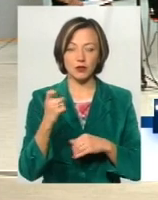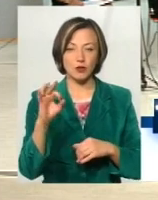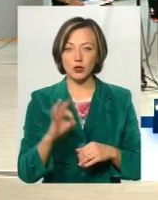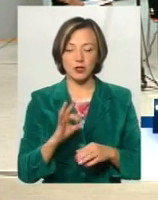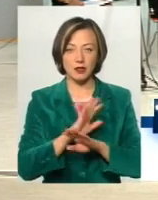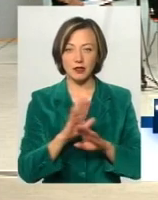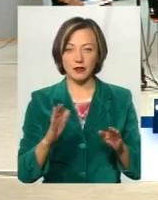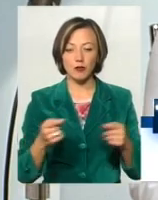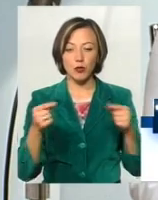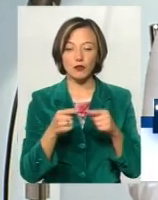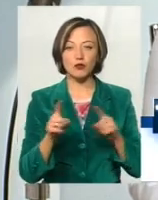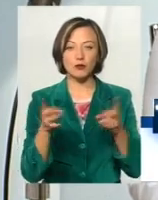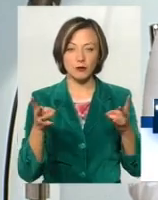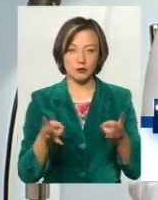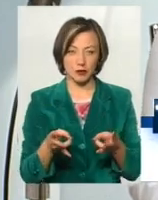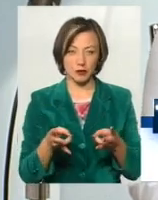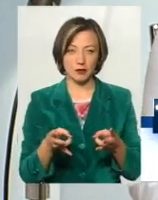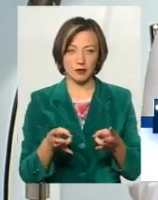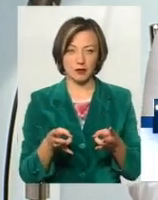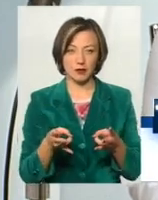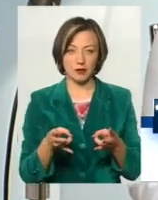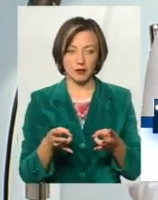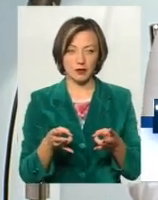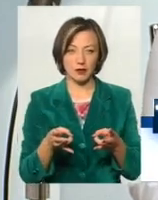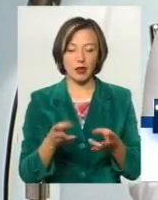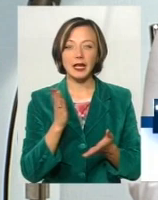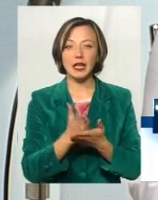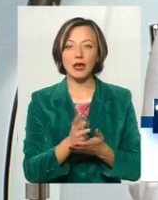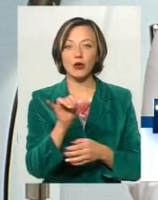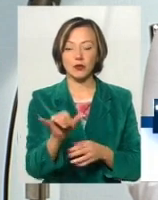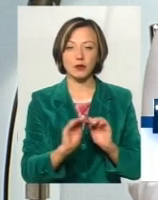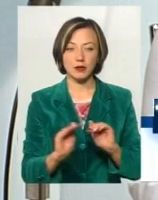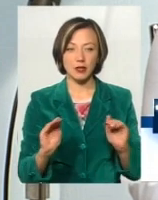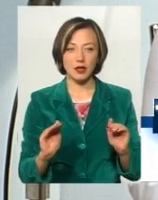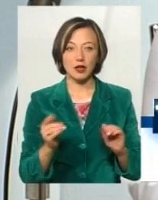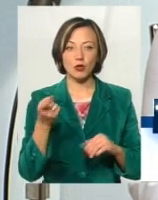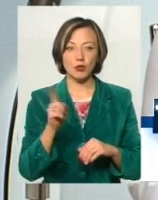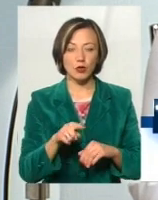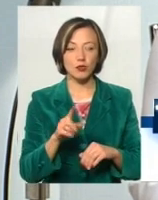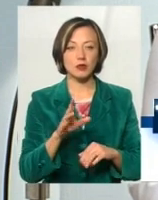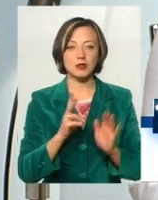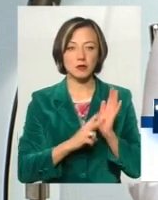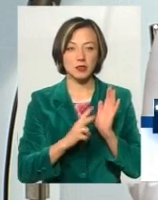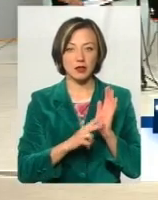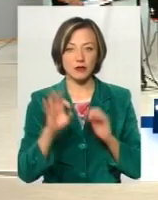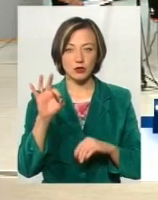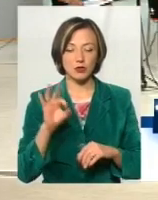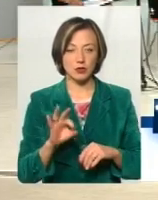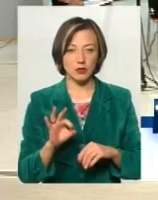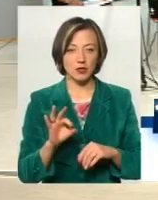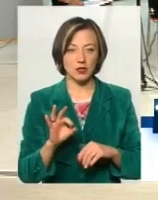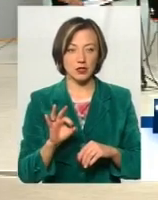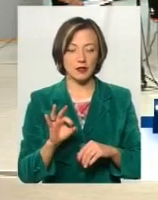100% відповідно до того, що є у їх для дітей. Тому були... 70% в них